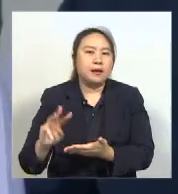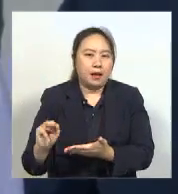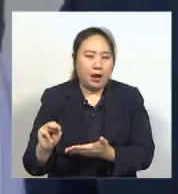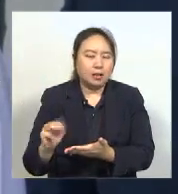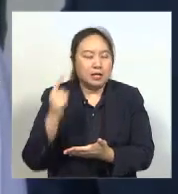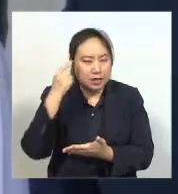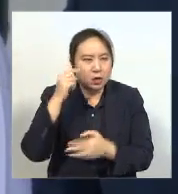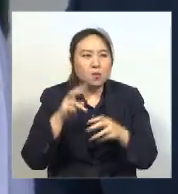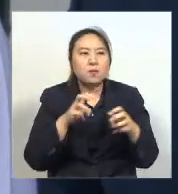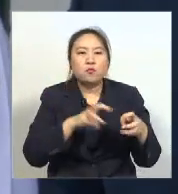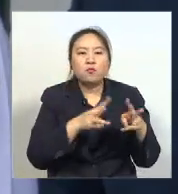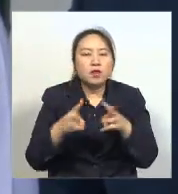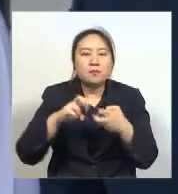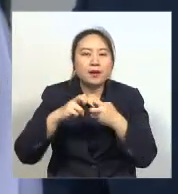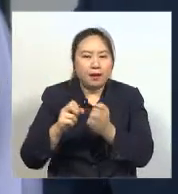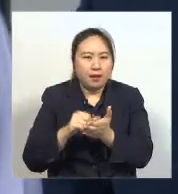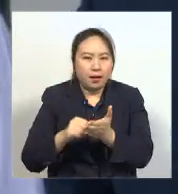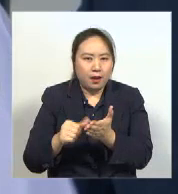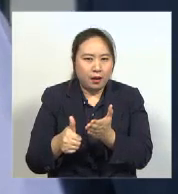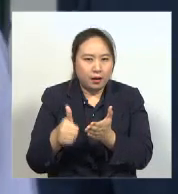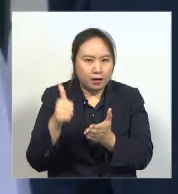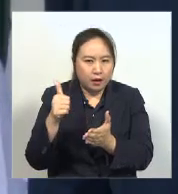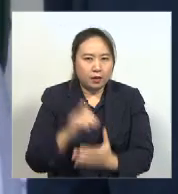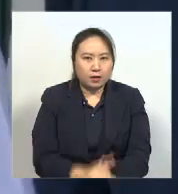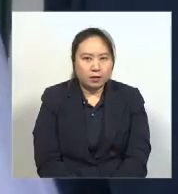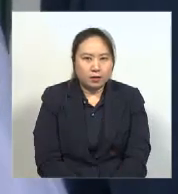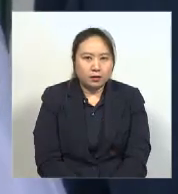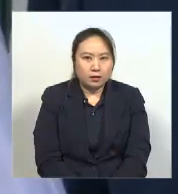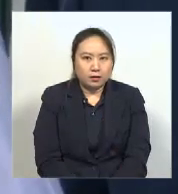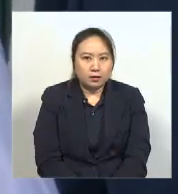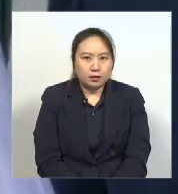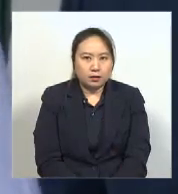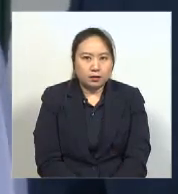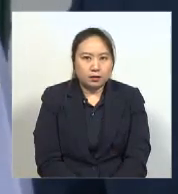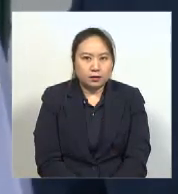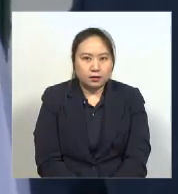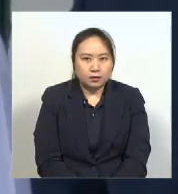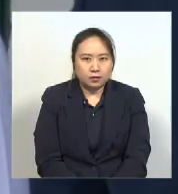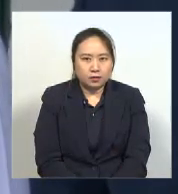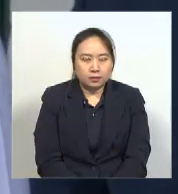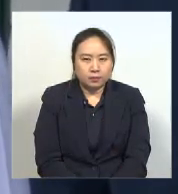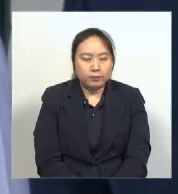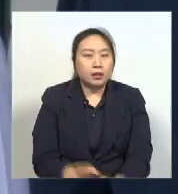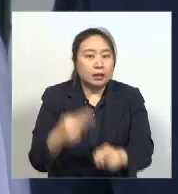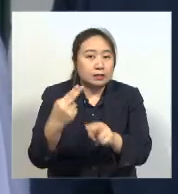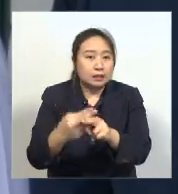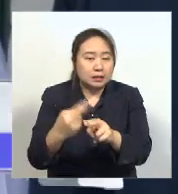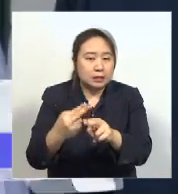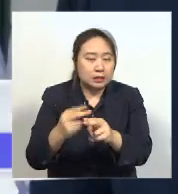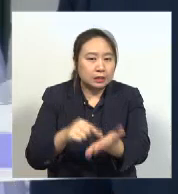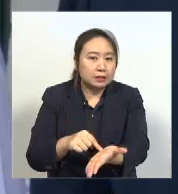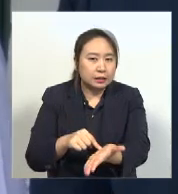างออกไปนะครับทุกคนที่ได้ถูกเสนอชื่อมาเนี่ยก็เ